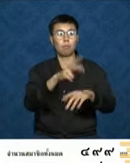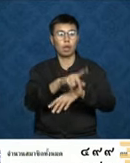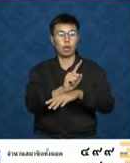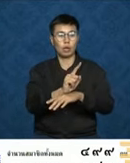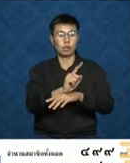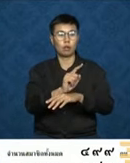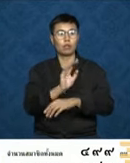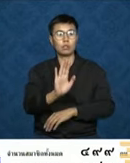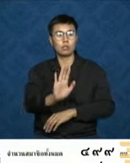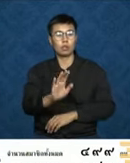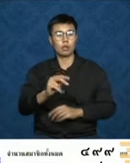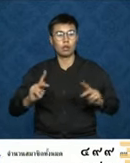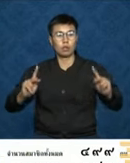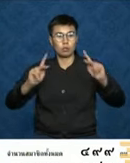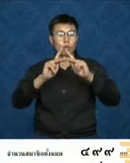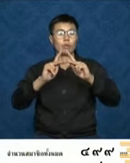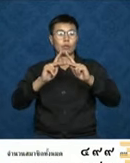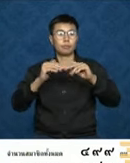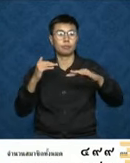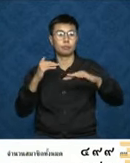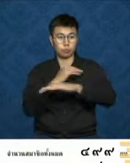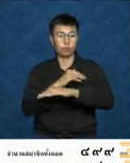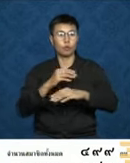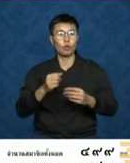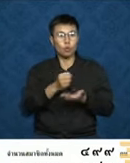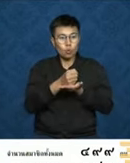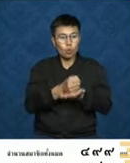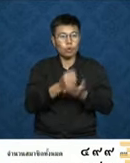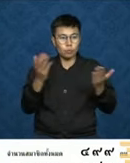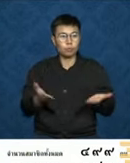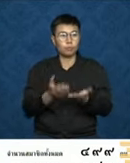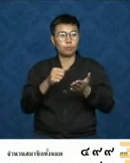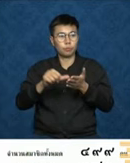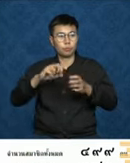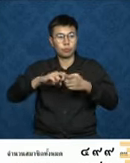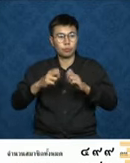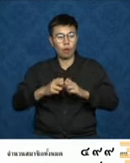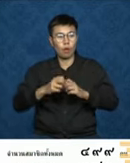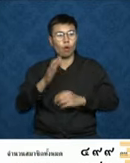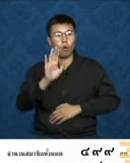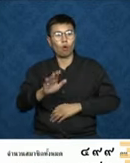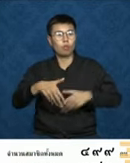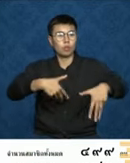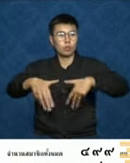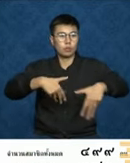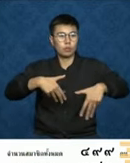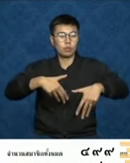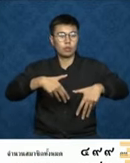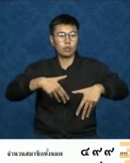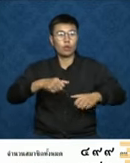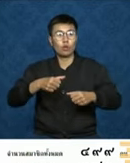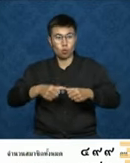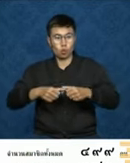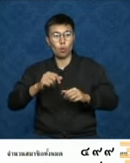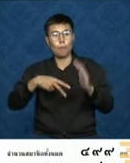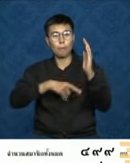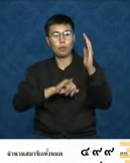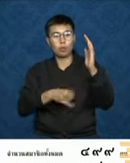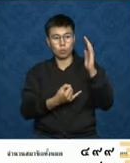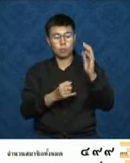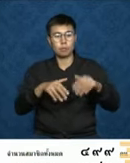ยังกระทรวงคมนาคมครับช่วยพิจารณาสนับสนุนแก้ปัญหาความเดือดร้อนของพี่น้องประชาชนในพื้นที่และพี่